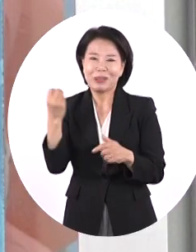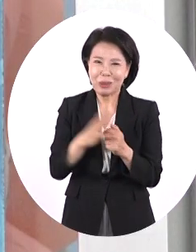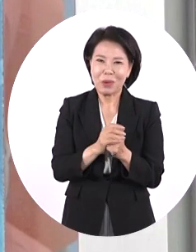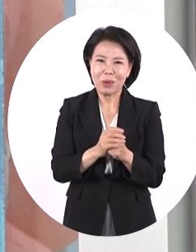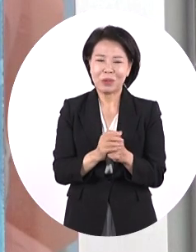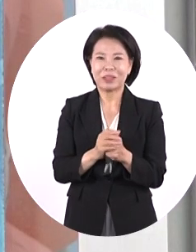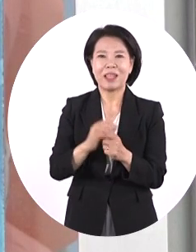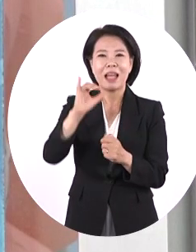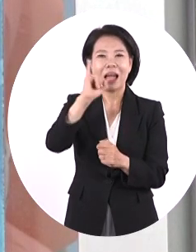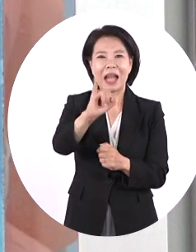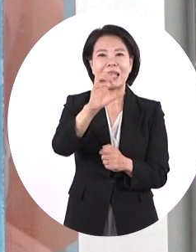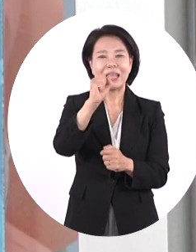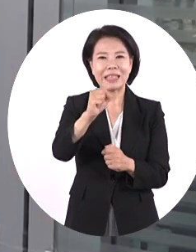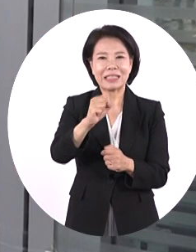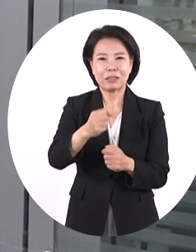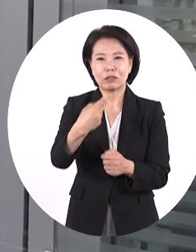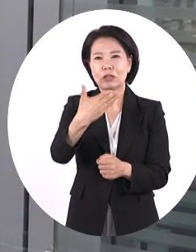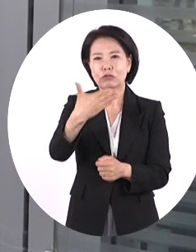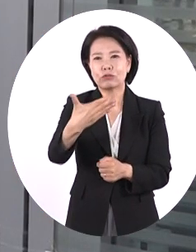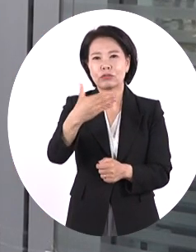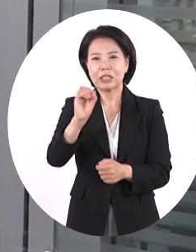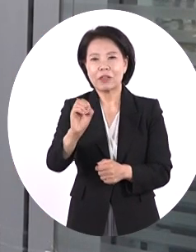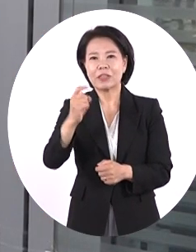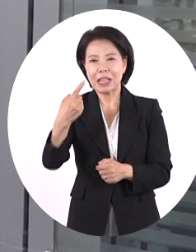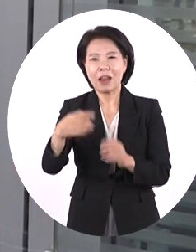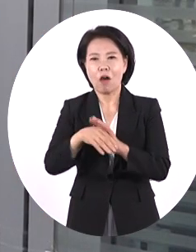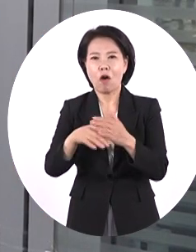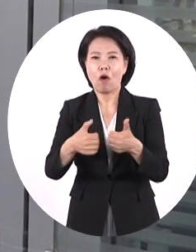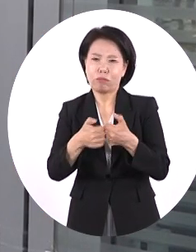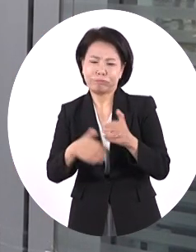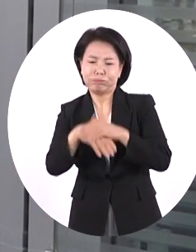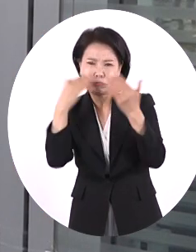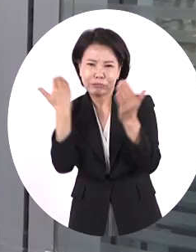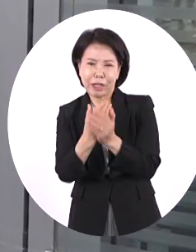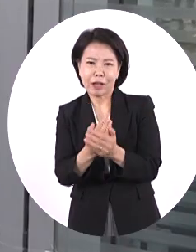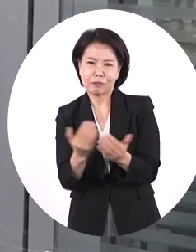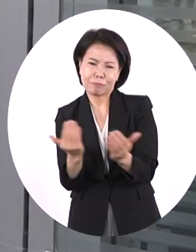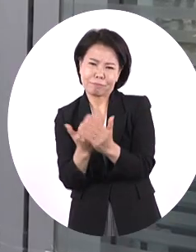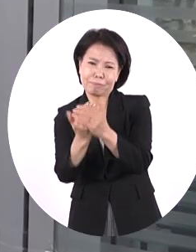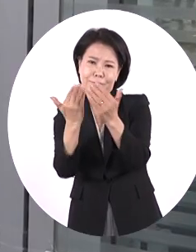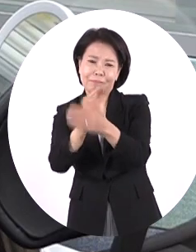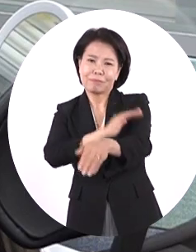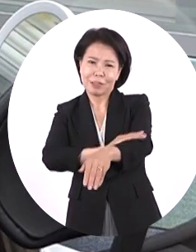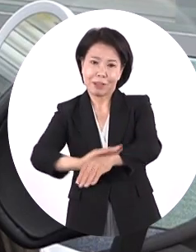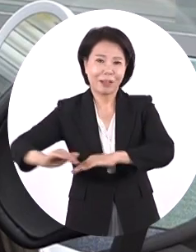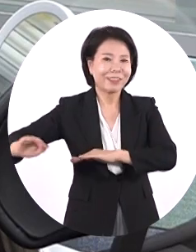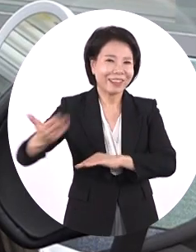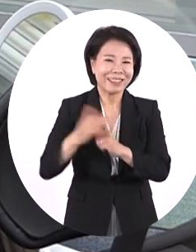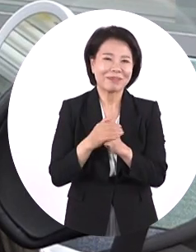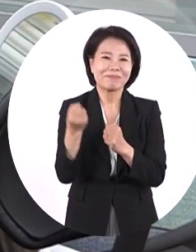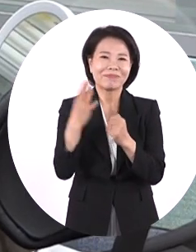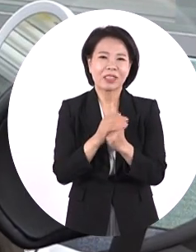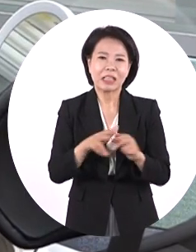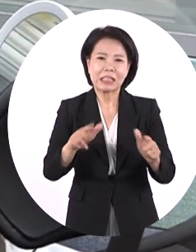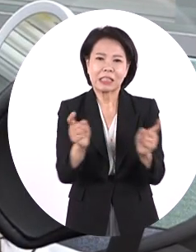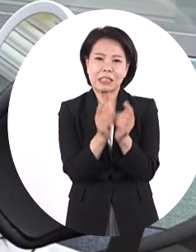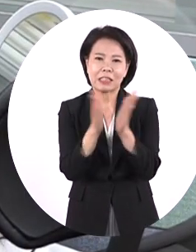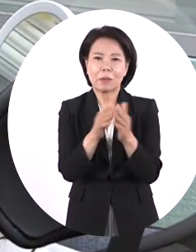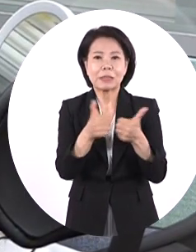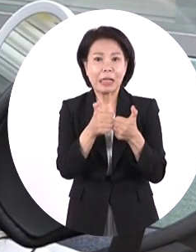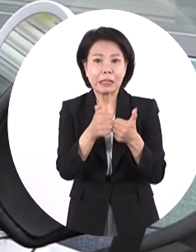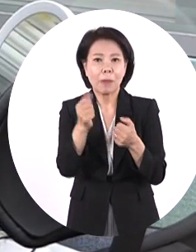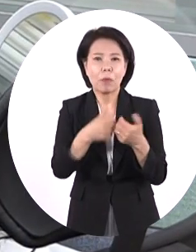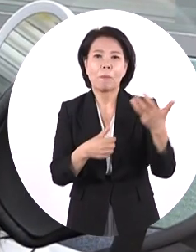도입, ISO 9001 인증 등으로 상담 품질을 지속적으로 향상시켜왔습니다. 현재